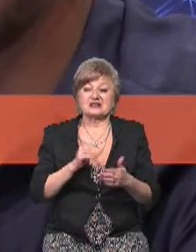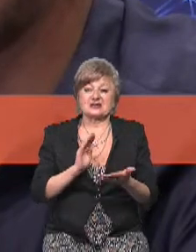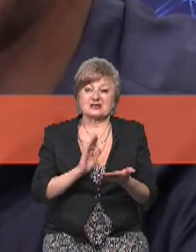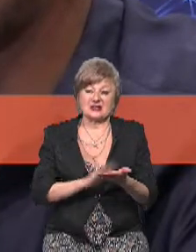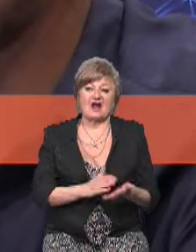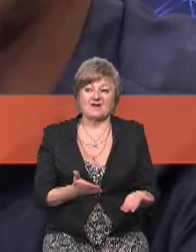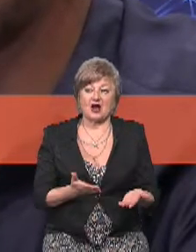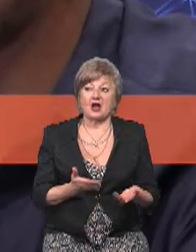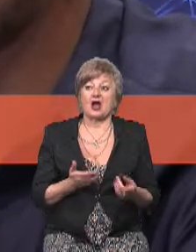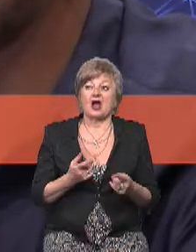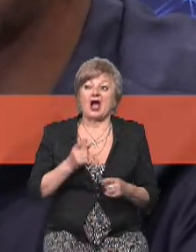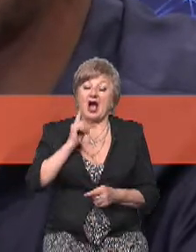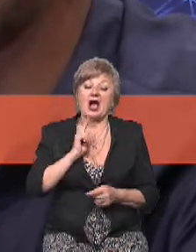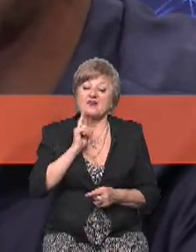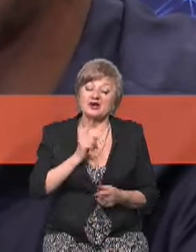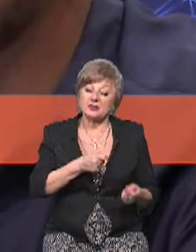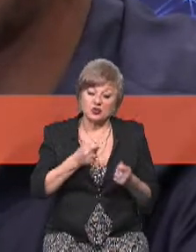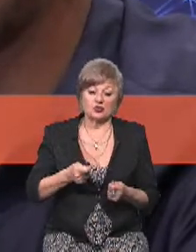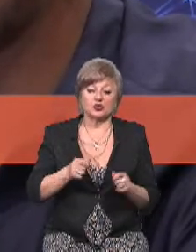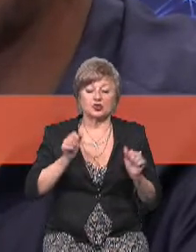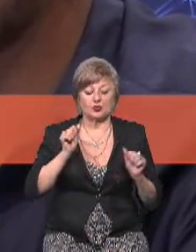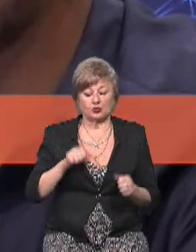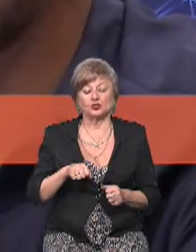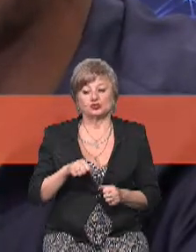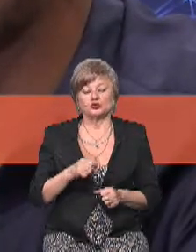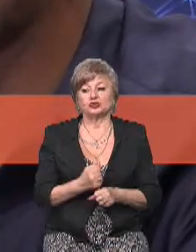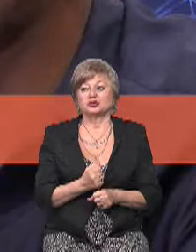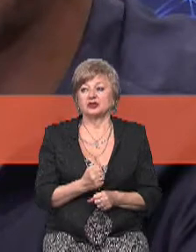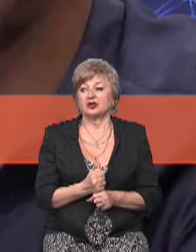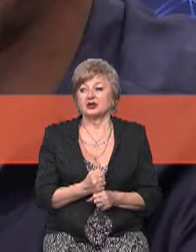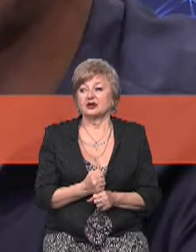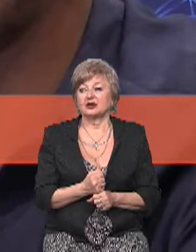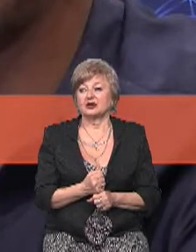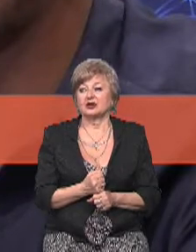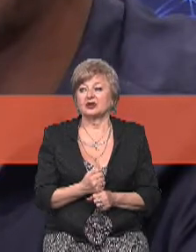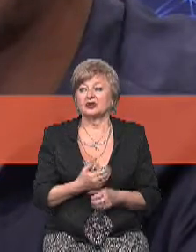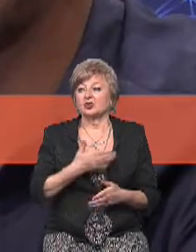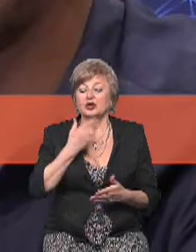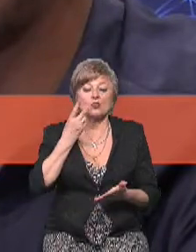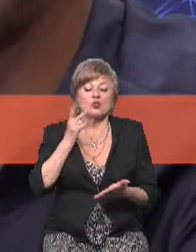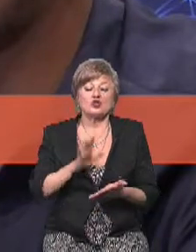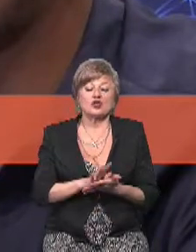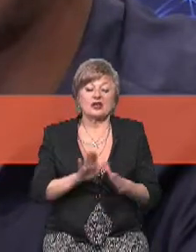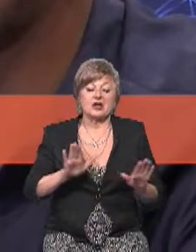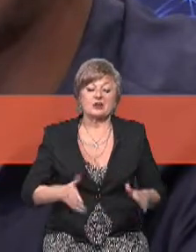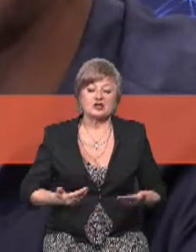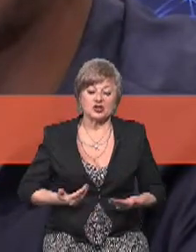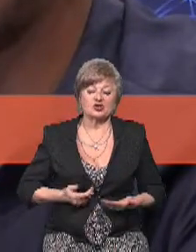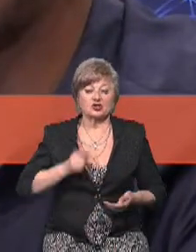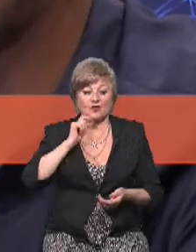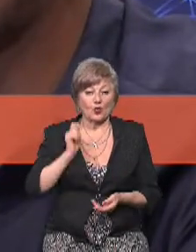Тимчасове ввезення можуть робити громадяни-нерезиденти, які не мають постійного місця жительства в